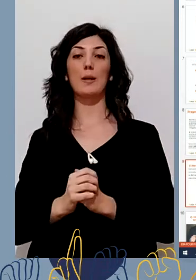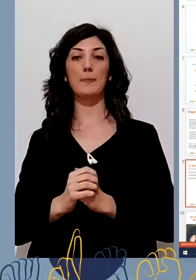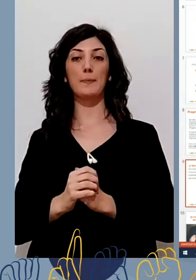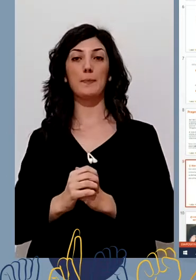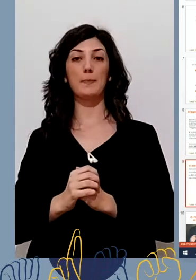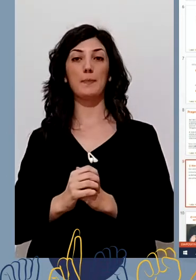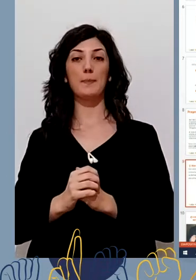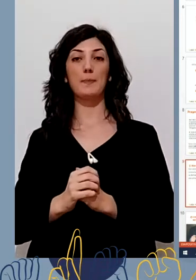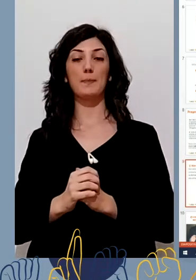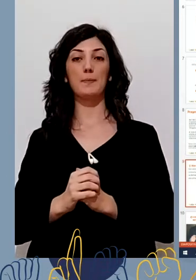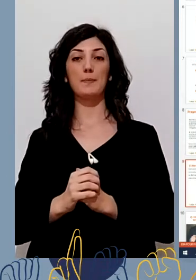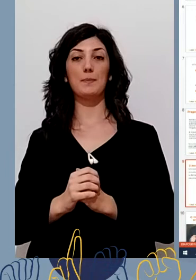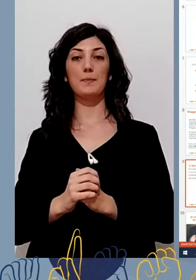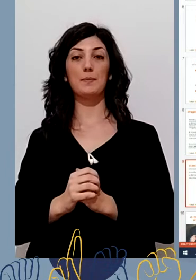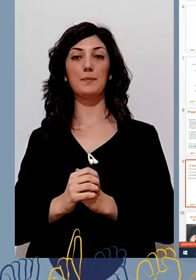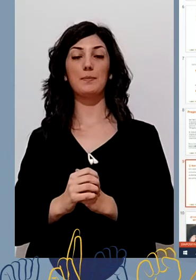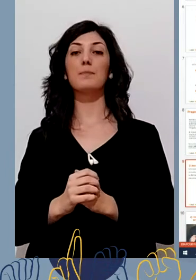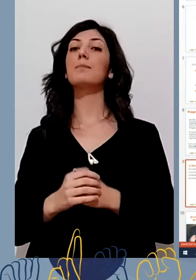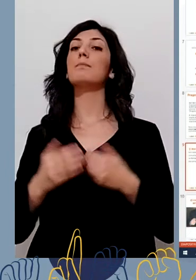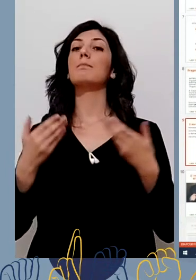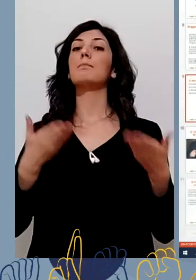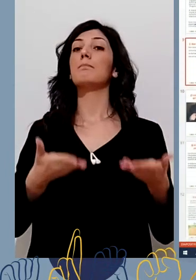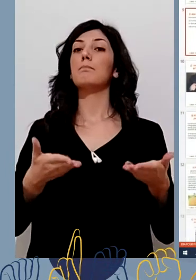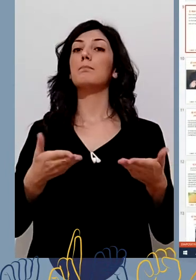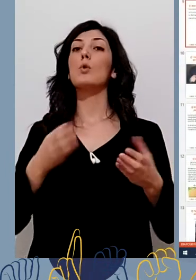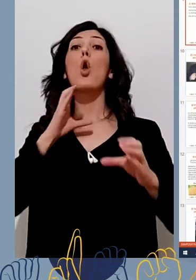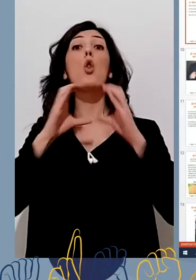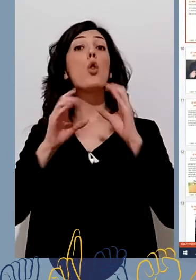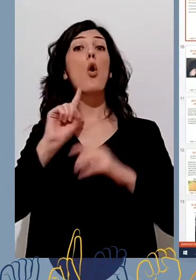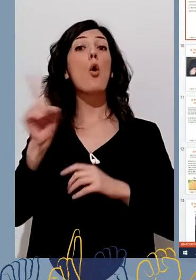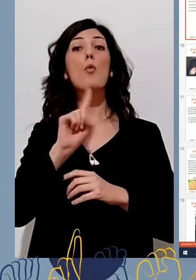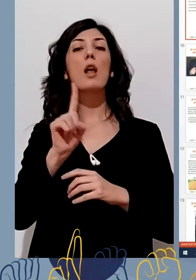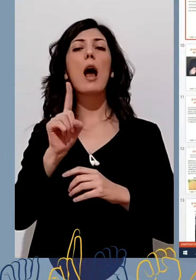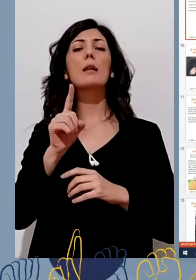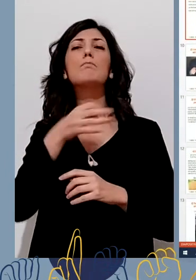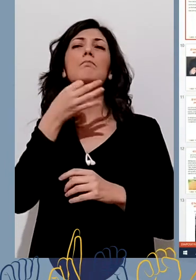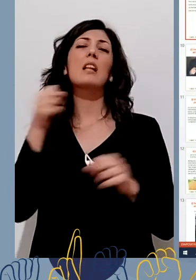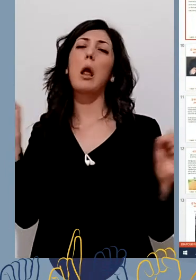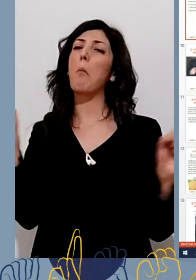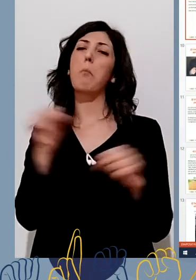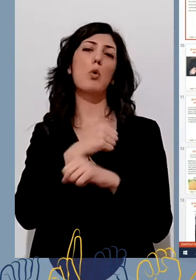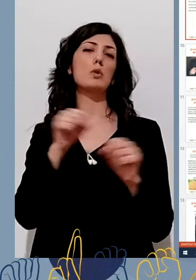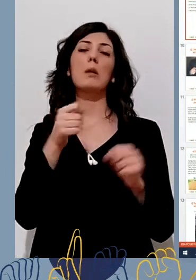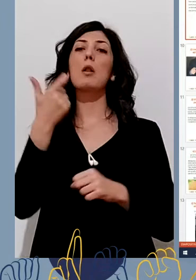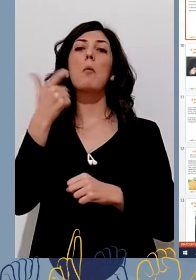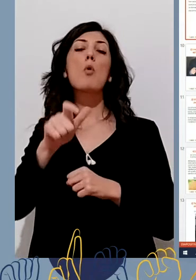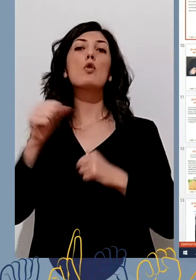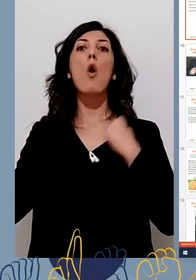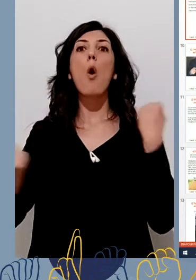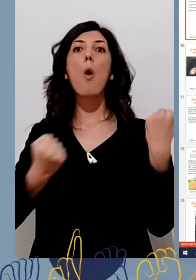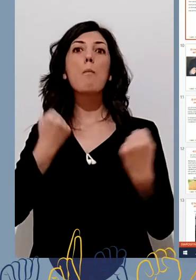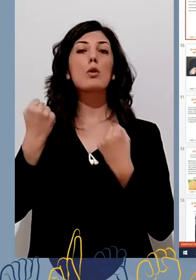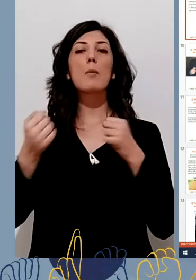rilevato che è effettivamente impossibile non comunicare, perché qualsiasi comportamento che noi assumiamo, attuiamo,